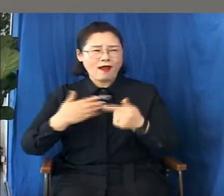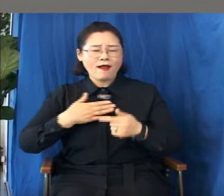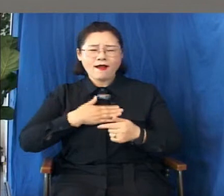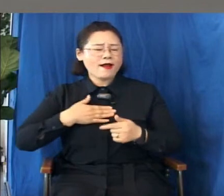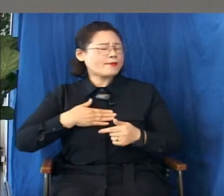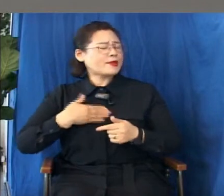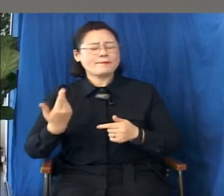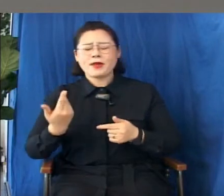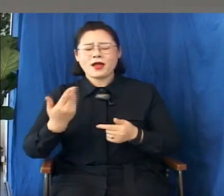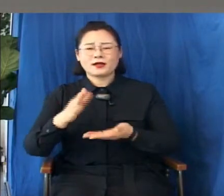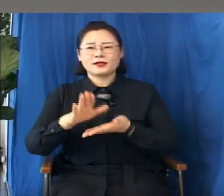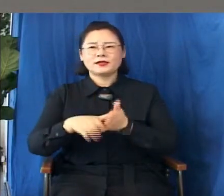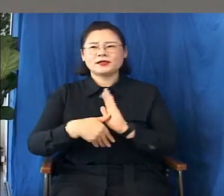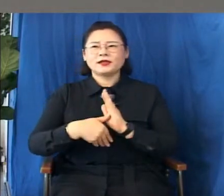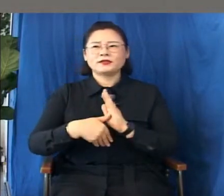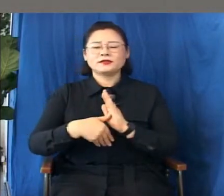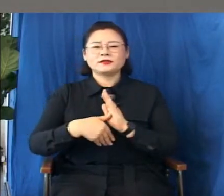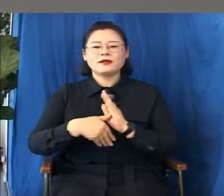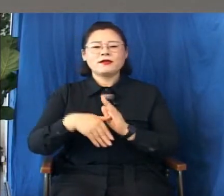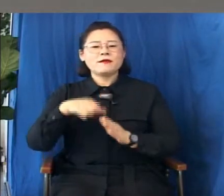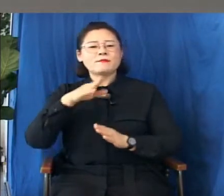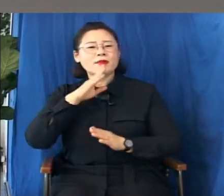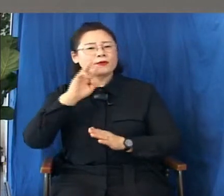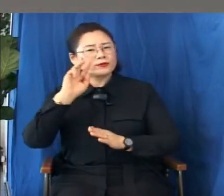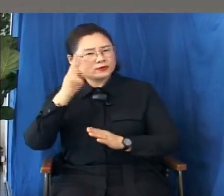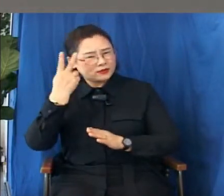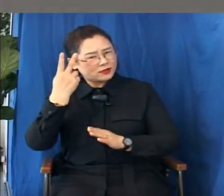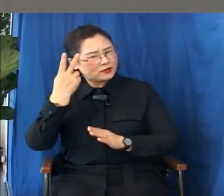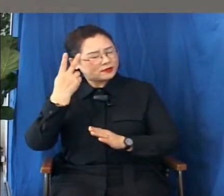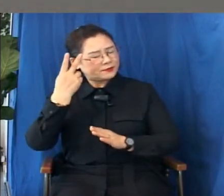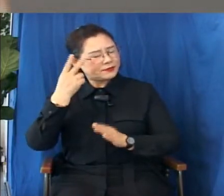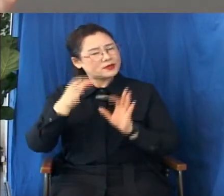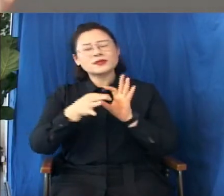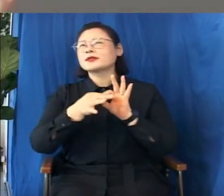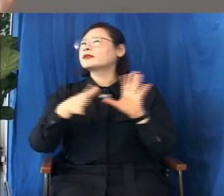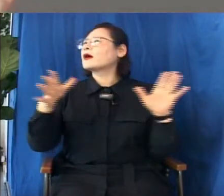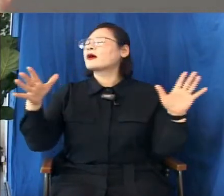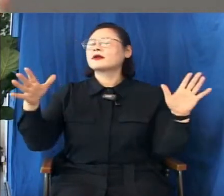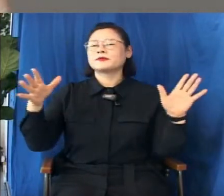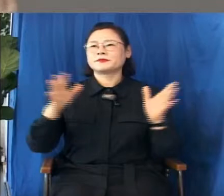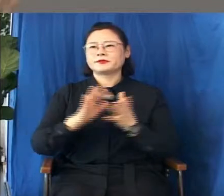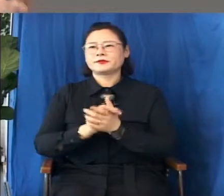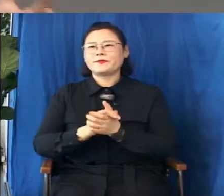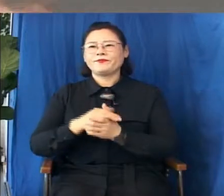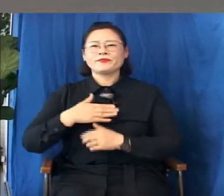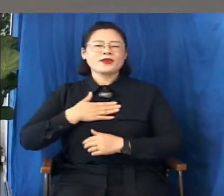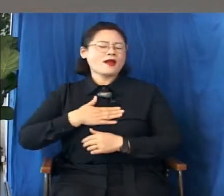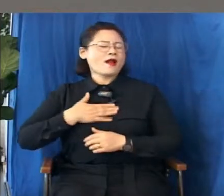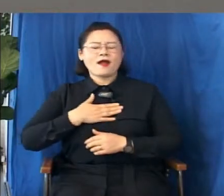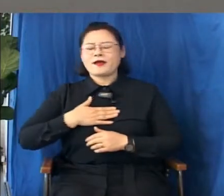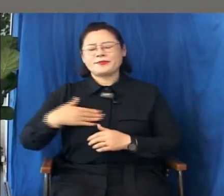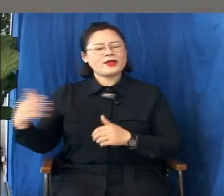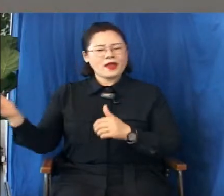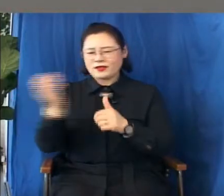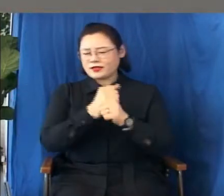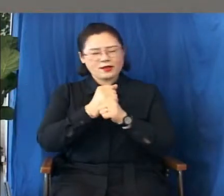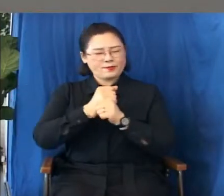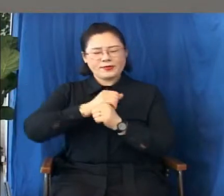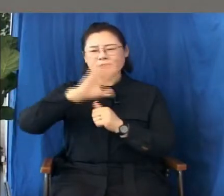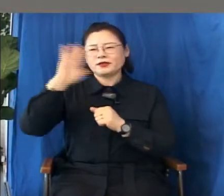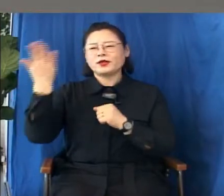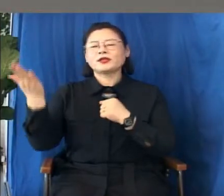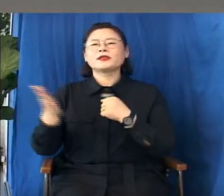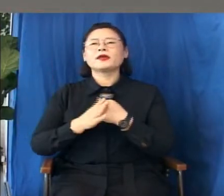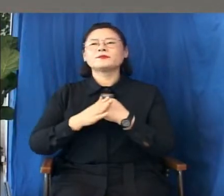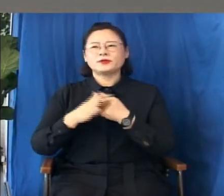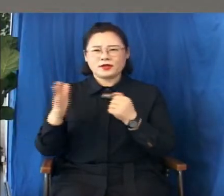있을 때는 옳고 그름이 이게 상관이 없어져요. 감정에 사로잡힌다 그러죠?